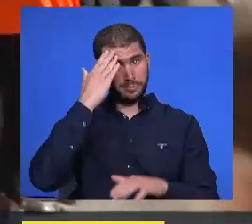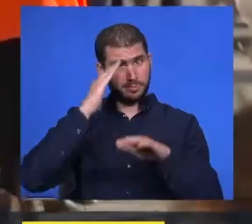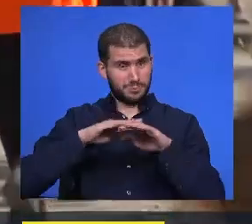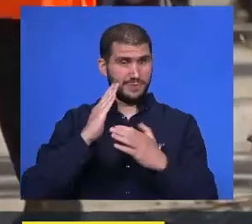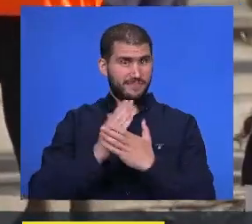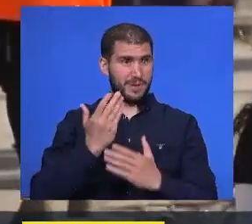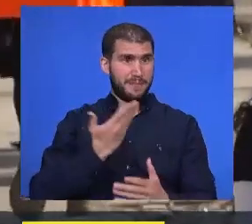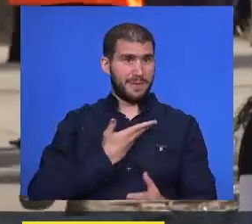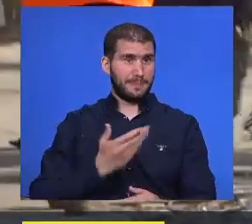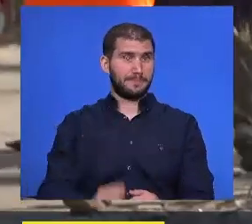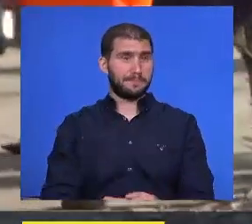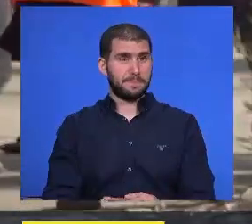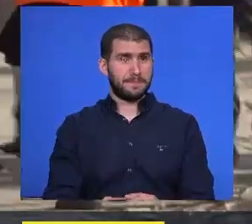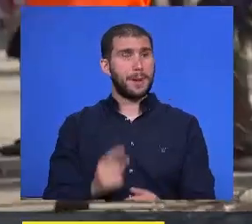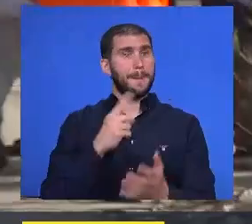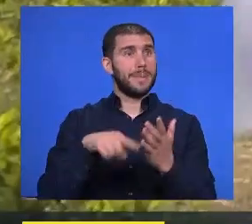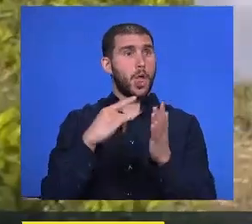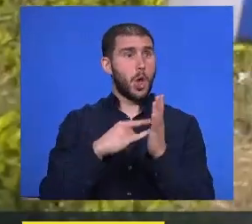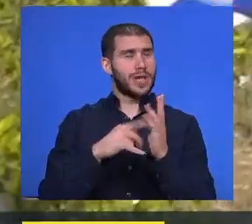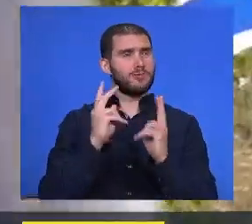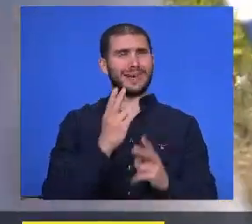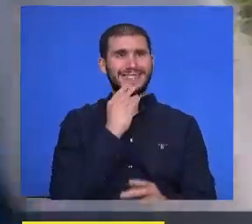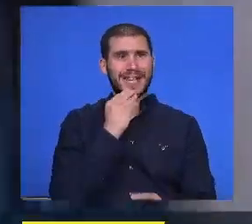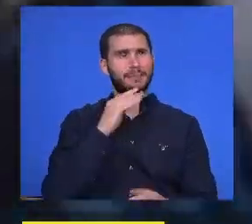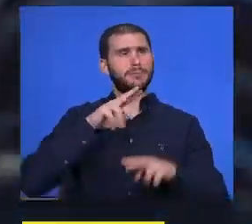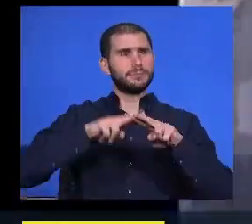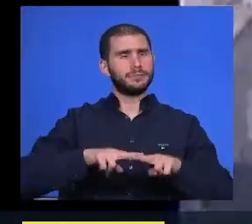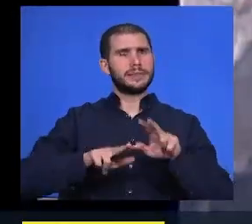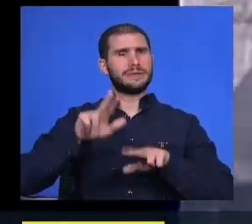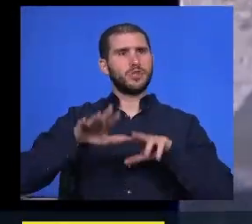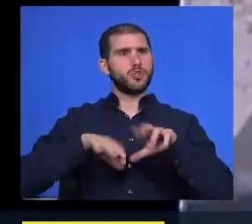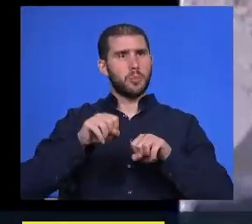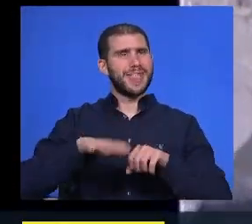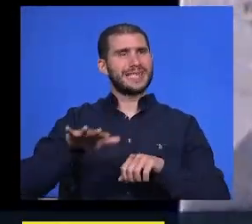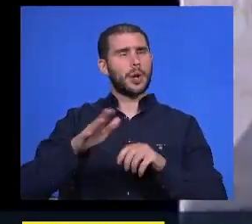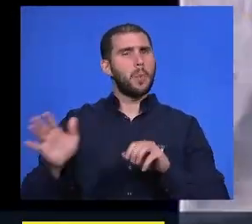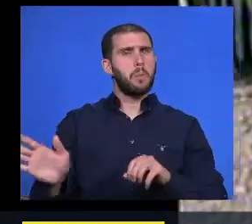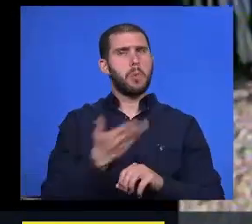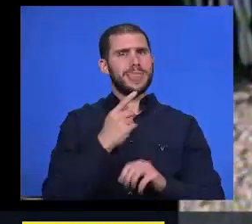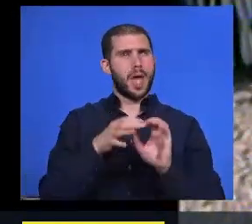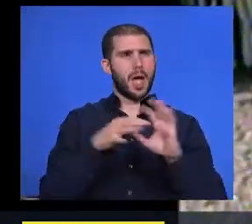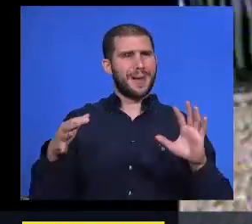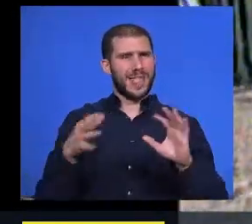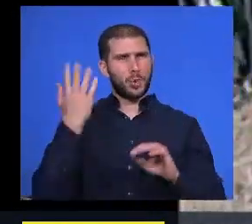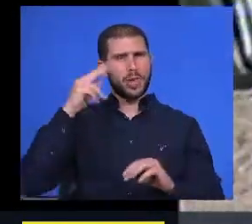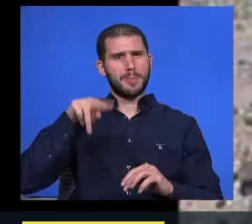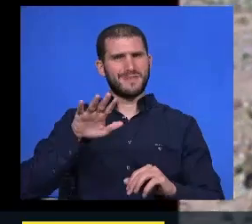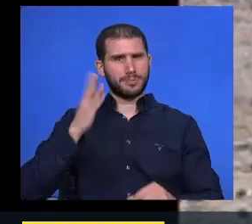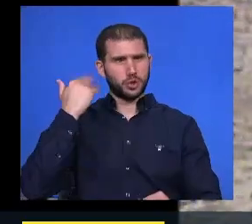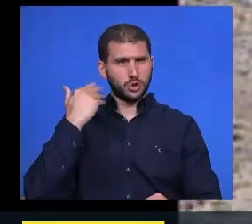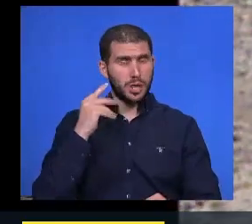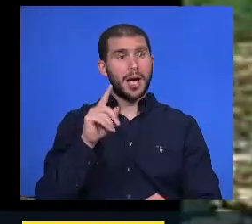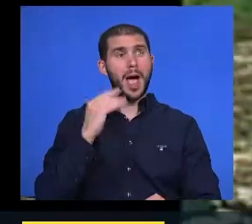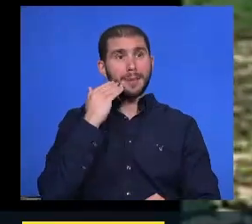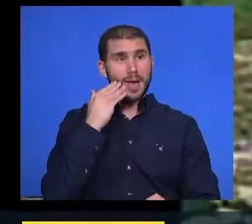to me. ביטול החוק יאפשר לישראלים לשהות בצפון שומרון, אזור שפונה במסגרת ההתנתקות ב-2005.